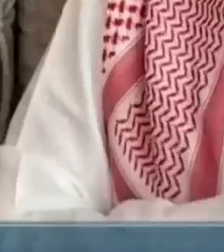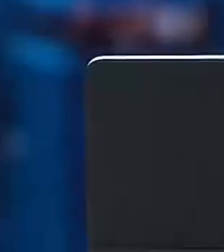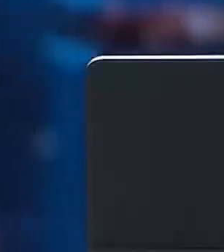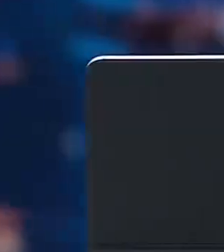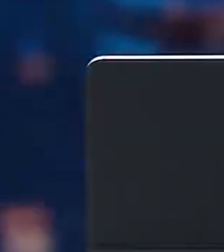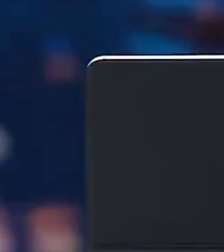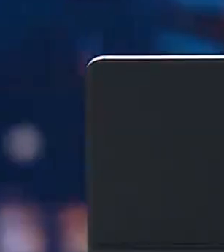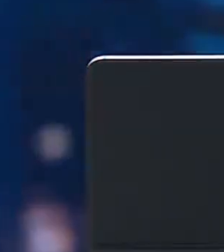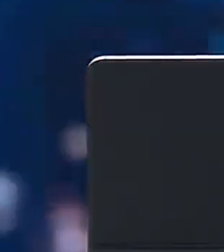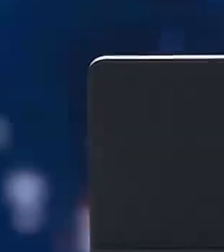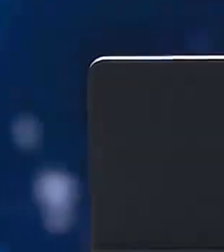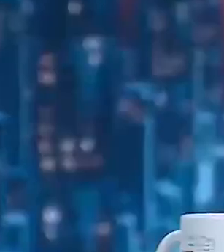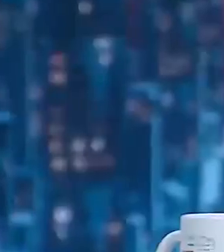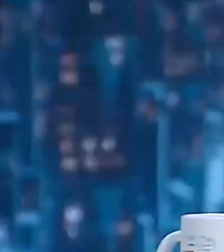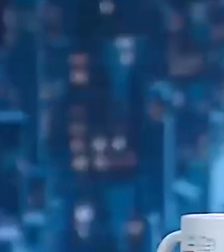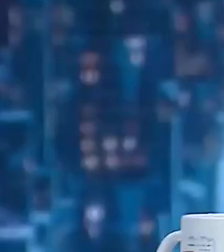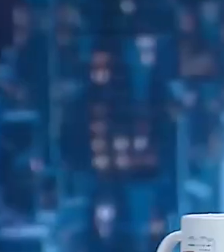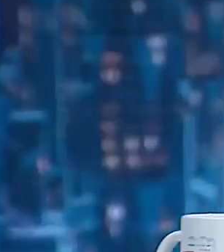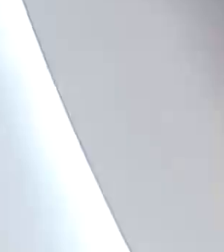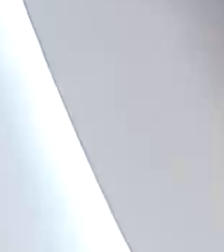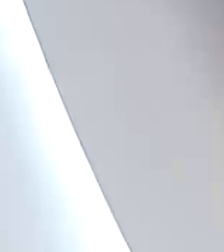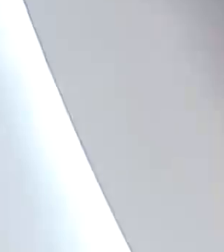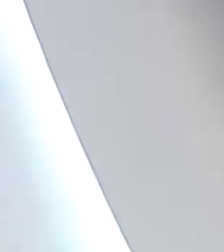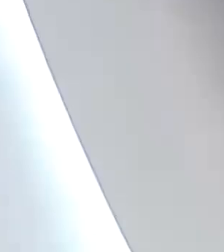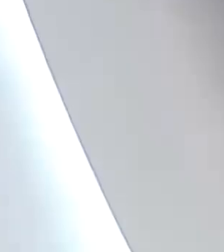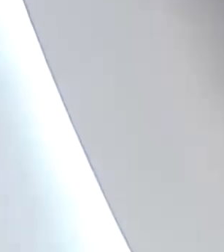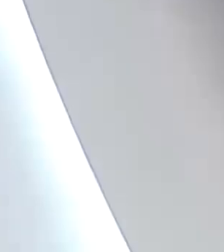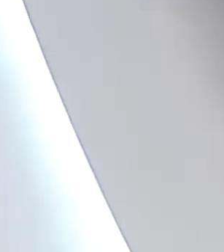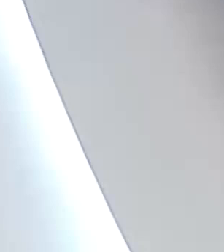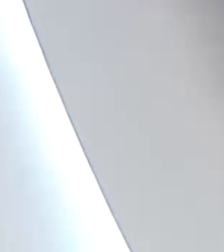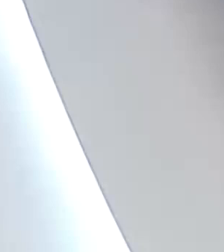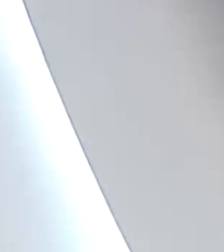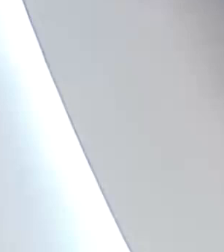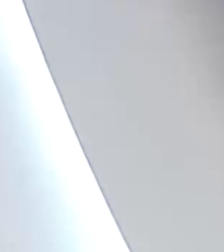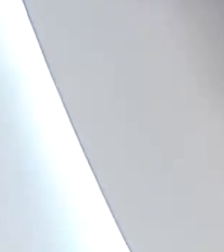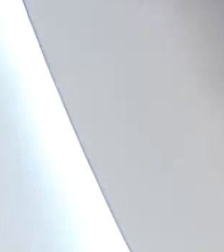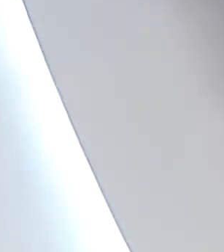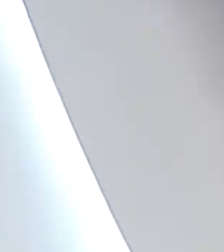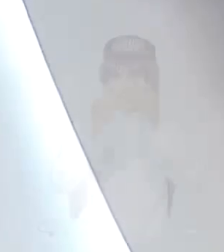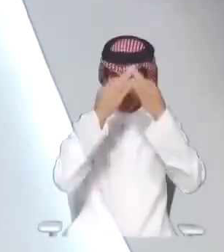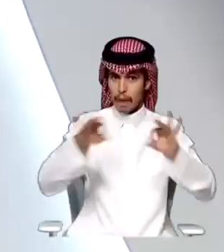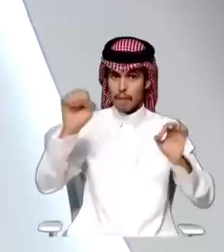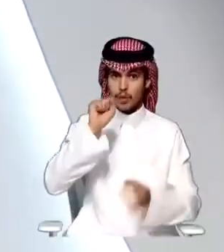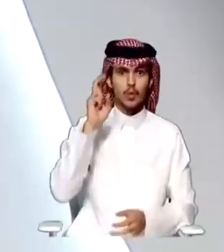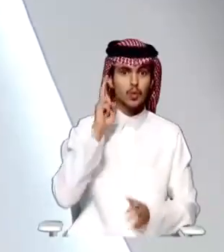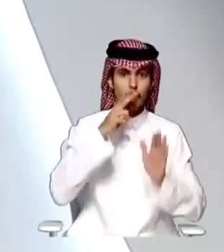عبد الله المحمدي الجهات الحكوميه والخاصه هل توفر برامج كافيه لكم ك فئه